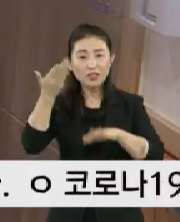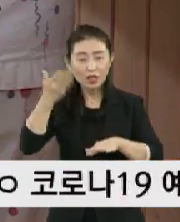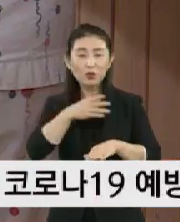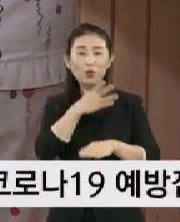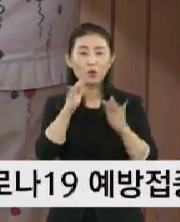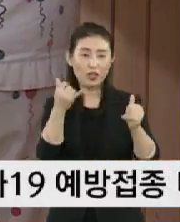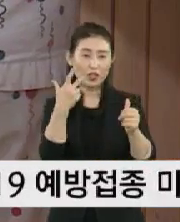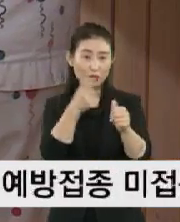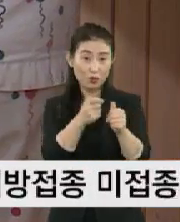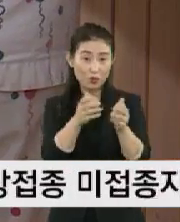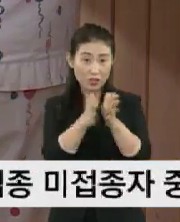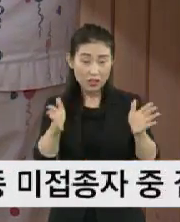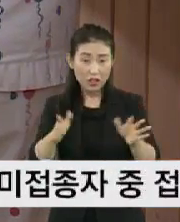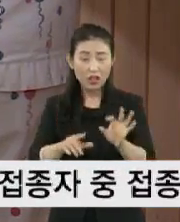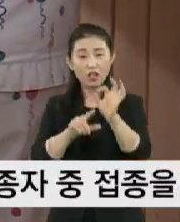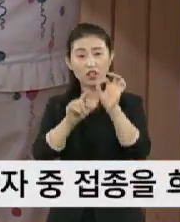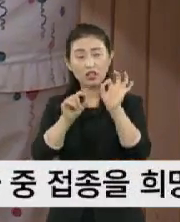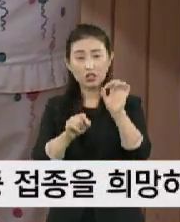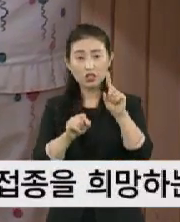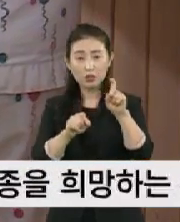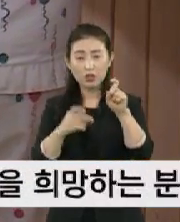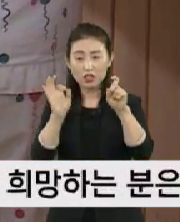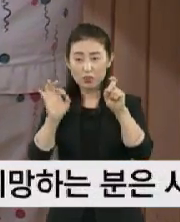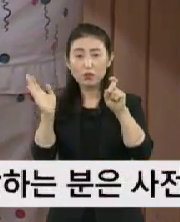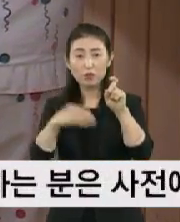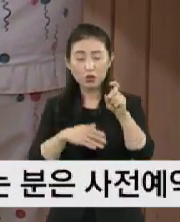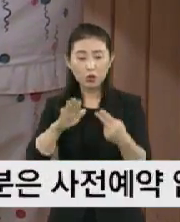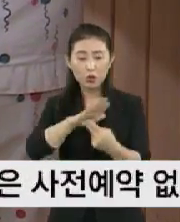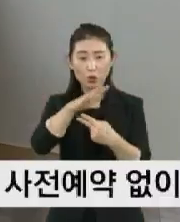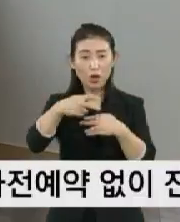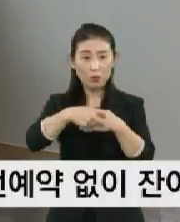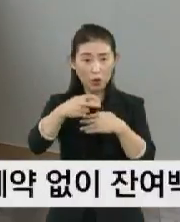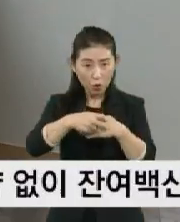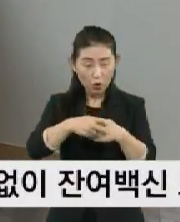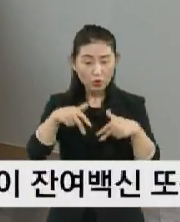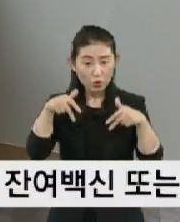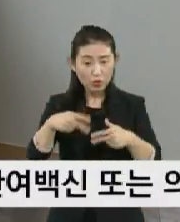고령층, 다음 달 10일부터는 요양병원 등 감염